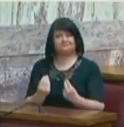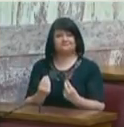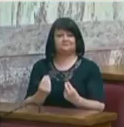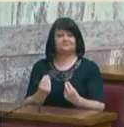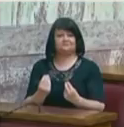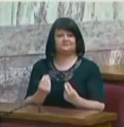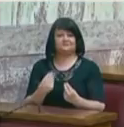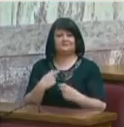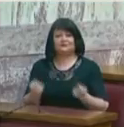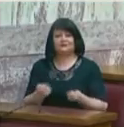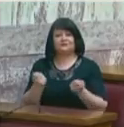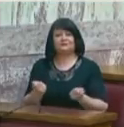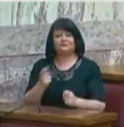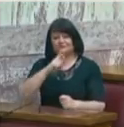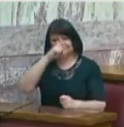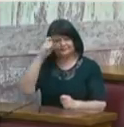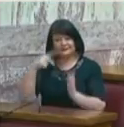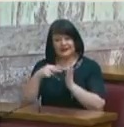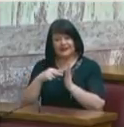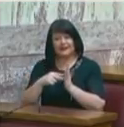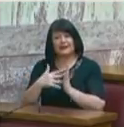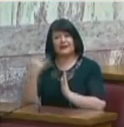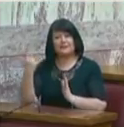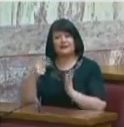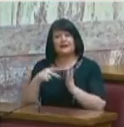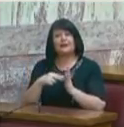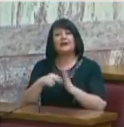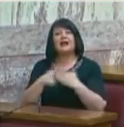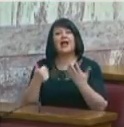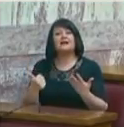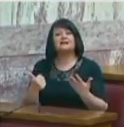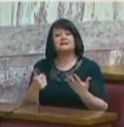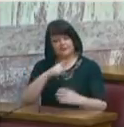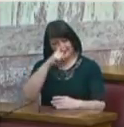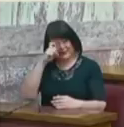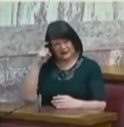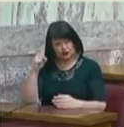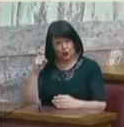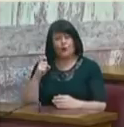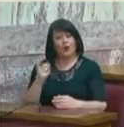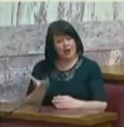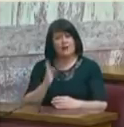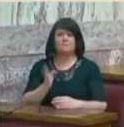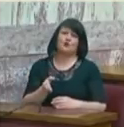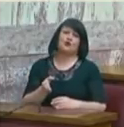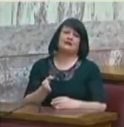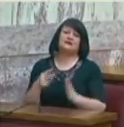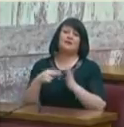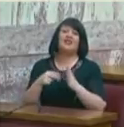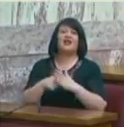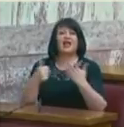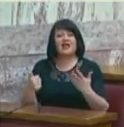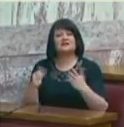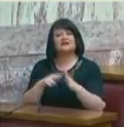συνέβη ακόμα και το δύσκολο 2015 και βεβαίως το 2016, όπου είχαμε τη δυνατότητα και το 2016 και το